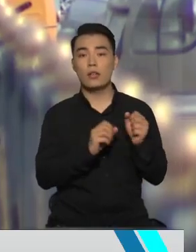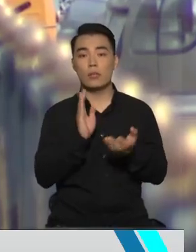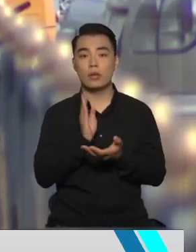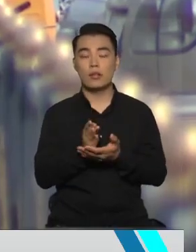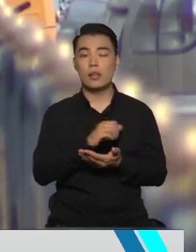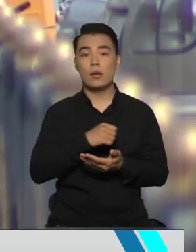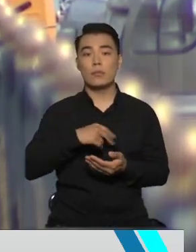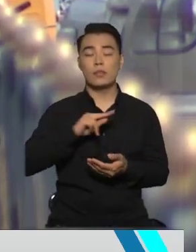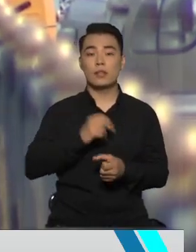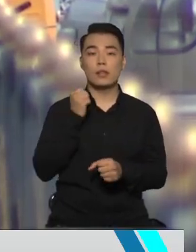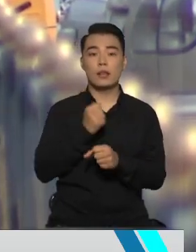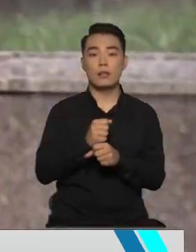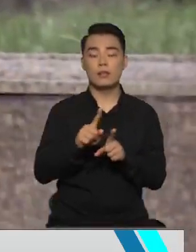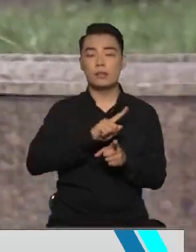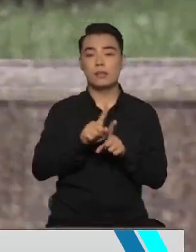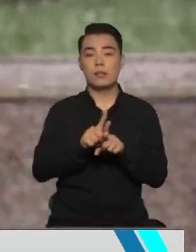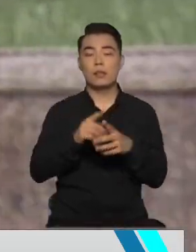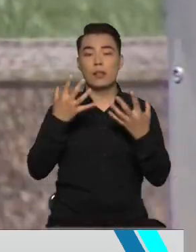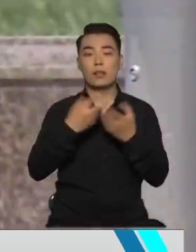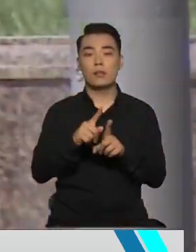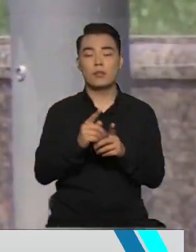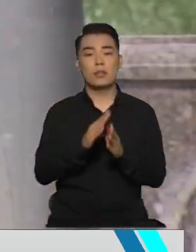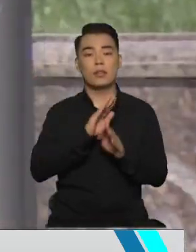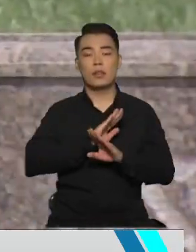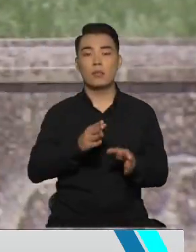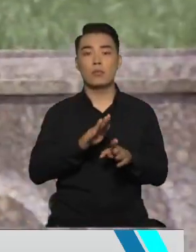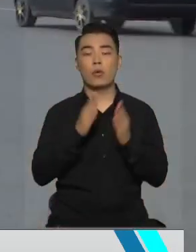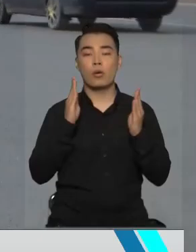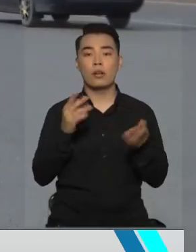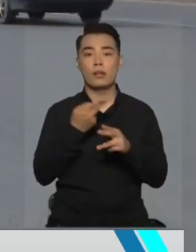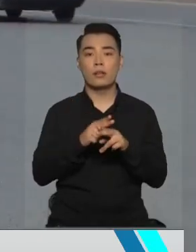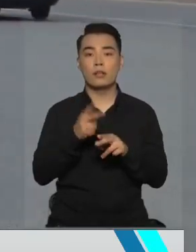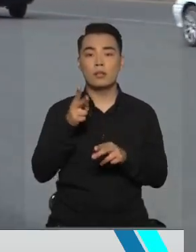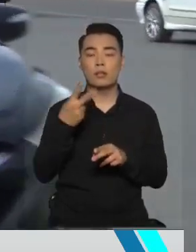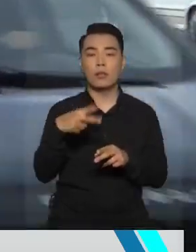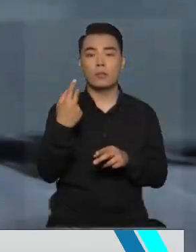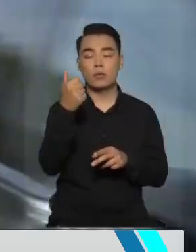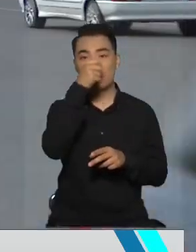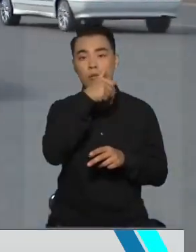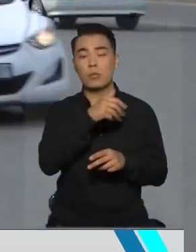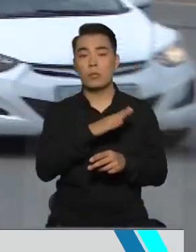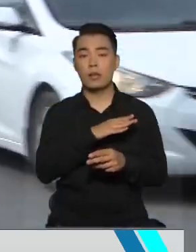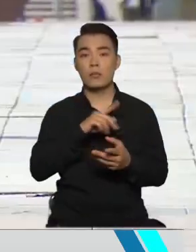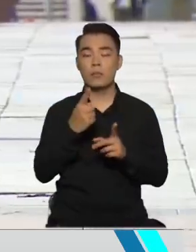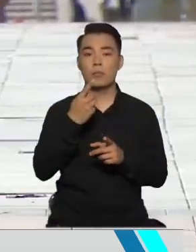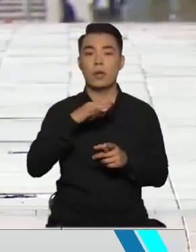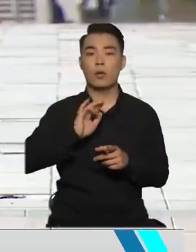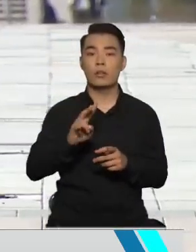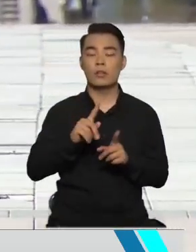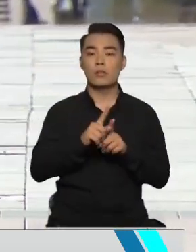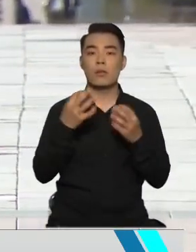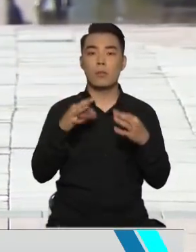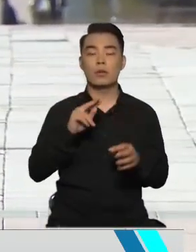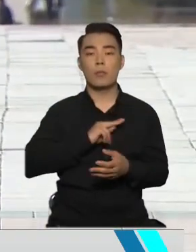деле официальной статистики по фрилансу пока немного. Известно, что в 2021 году насчитывалось более 1 000 000 свободных